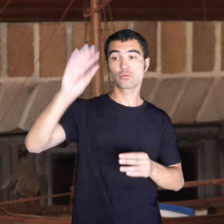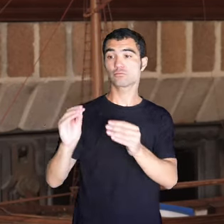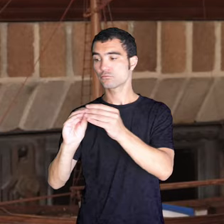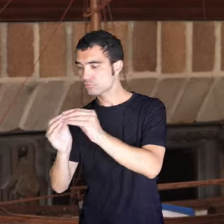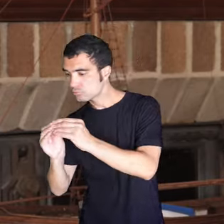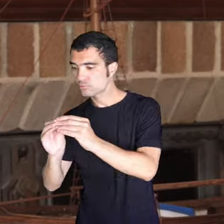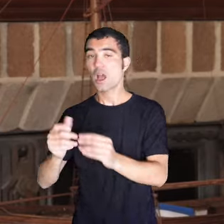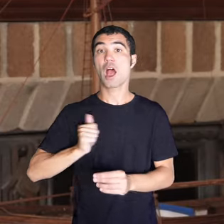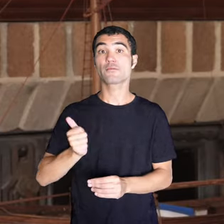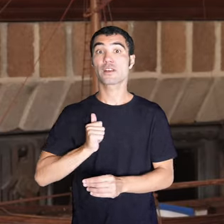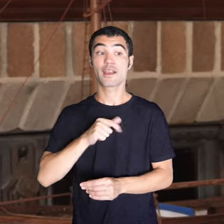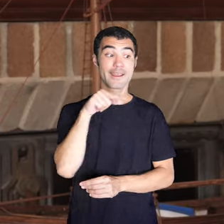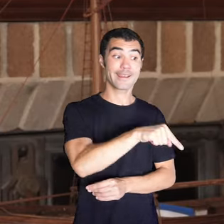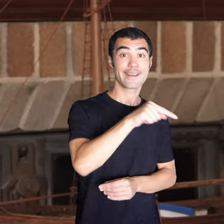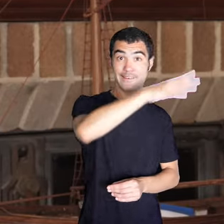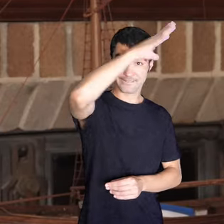posar en condicions